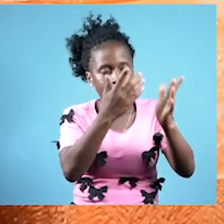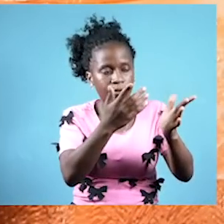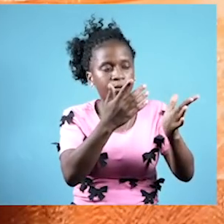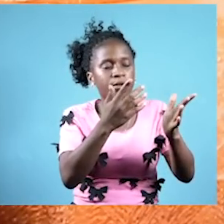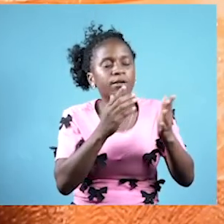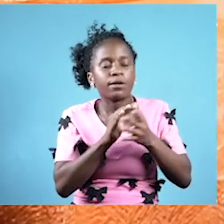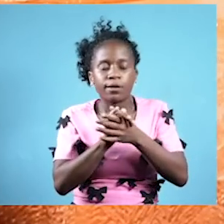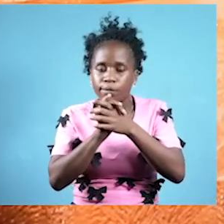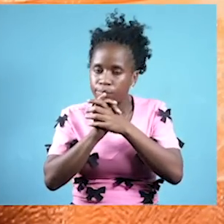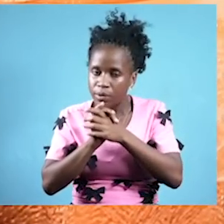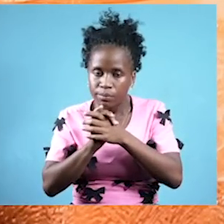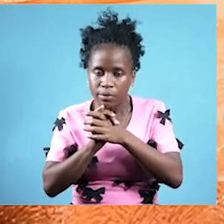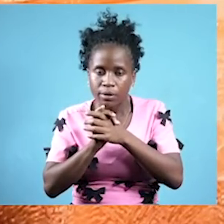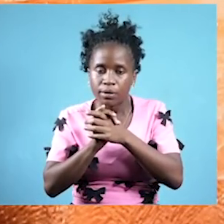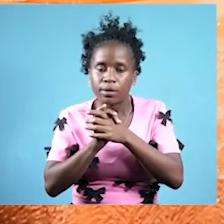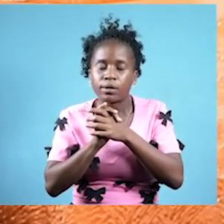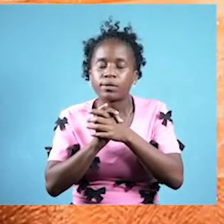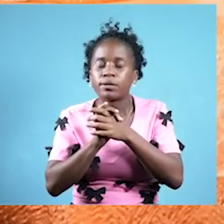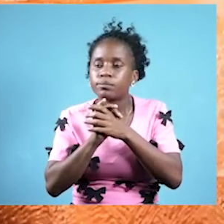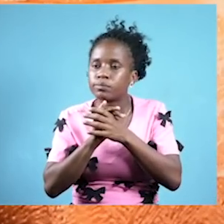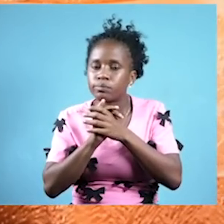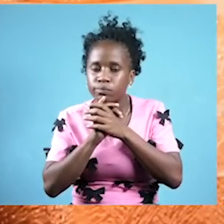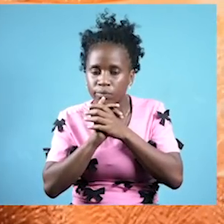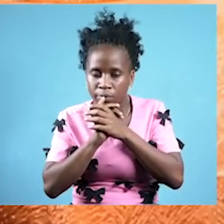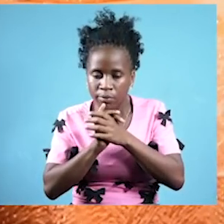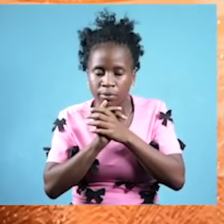na Victor nyuma ya kamera. Asante na